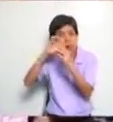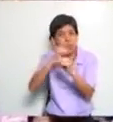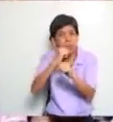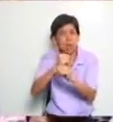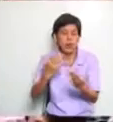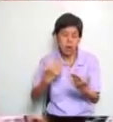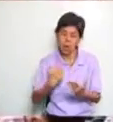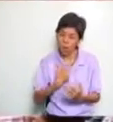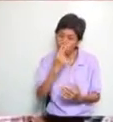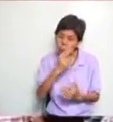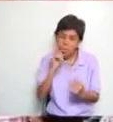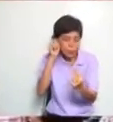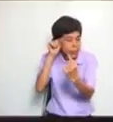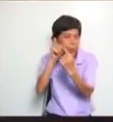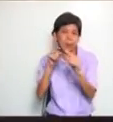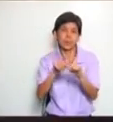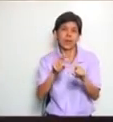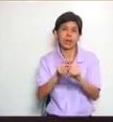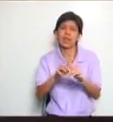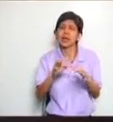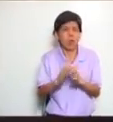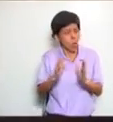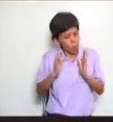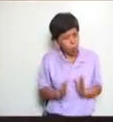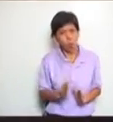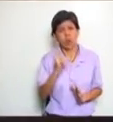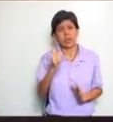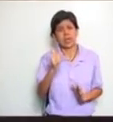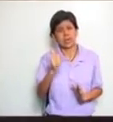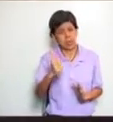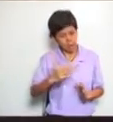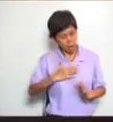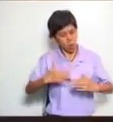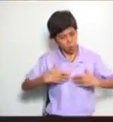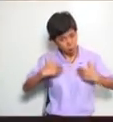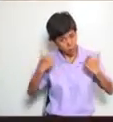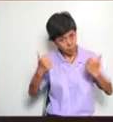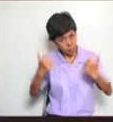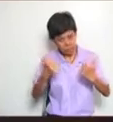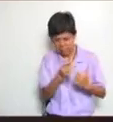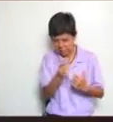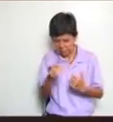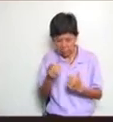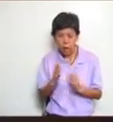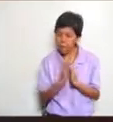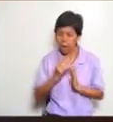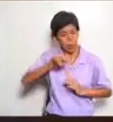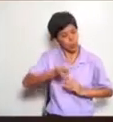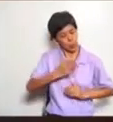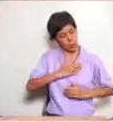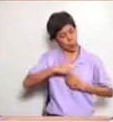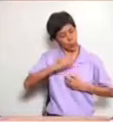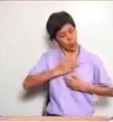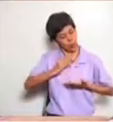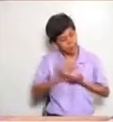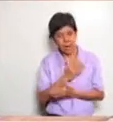ศาสนาเราแล้วเราจะพบกทจุๆเดวกัคือการเป็คนดีที่มีความสุขโดยไม่ต้องเปลี่ยนสาธนา